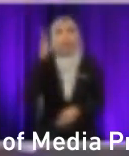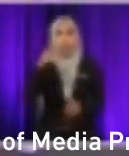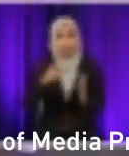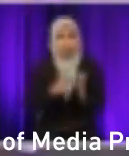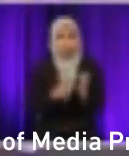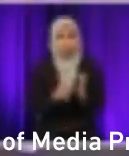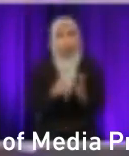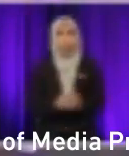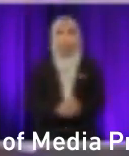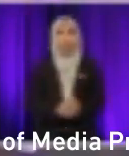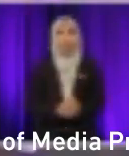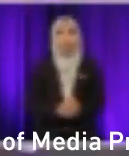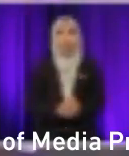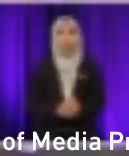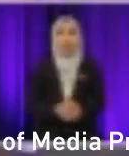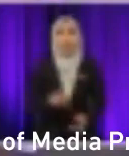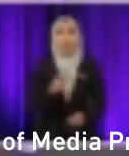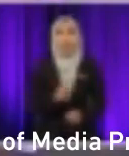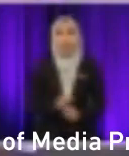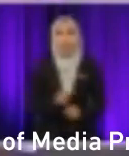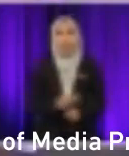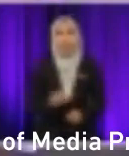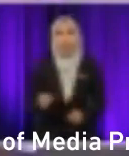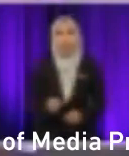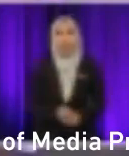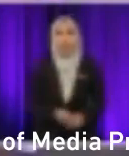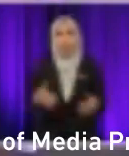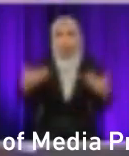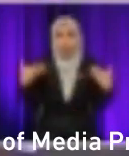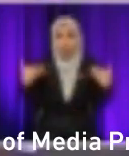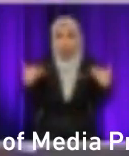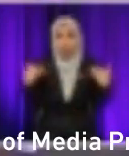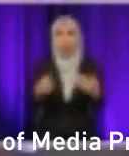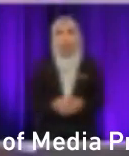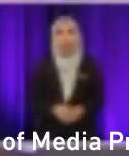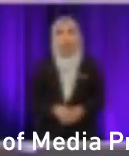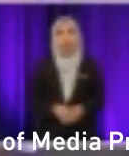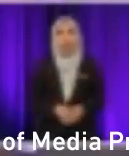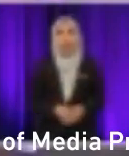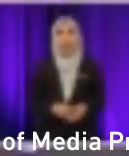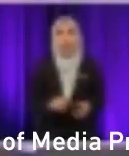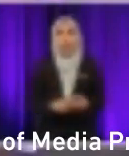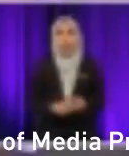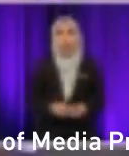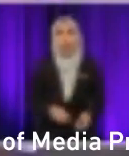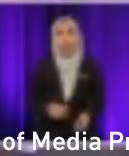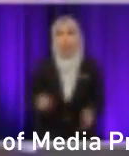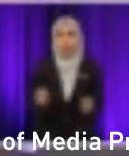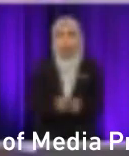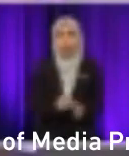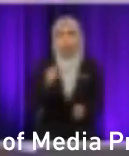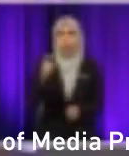soalan berstruktur, tugasan mempunyai perkaitan dengan stimulus yang kita berikan. Okay, itu yang membantu dia memandukan